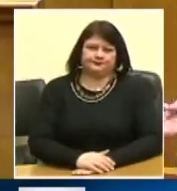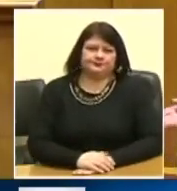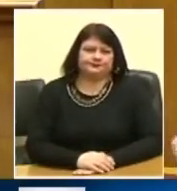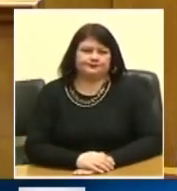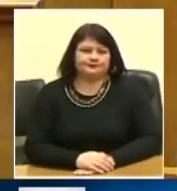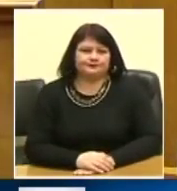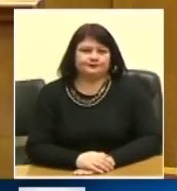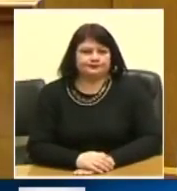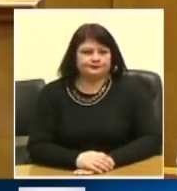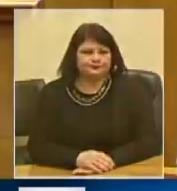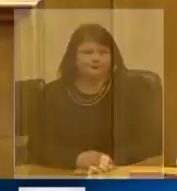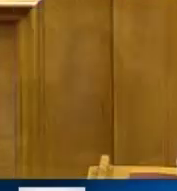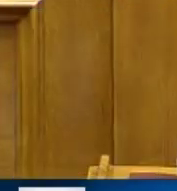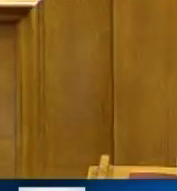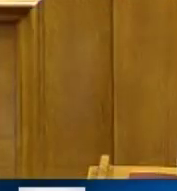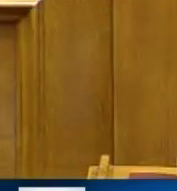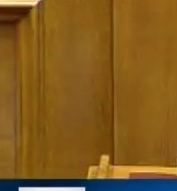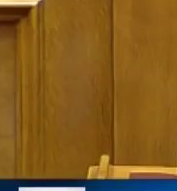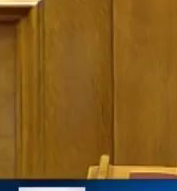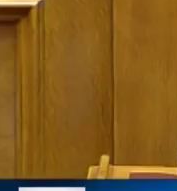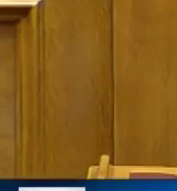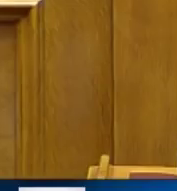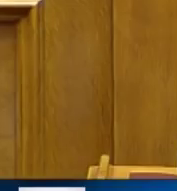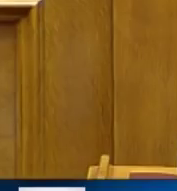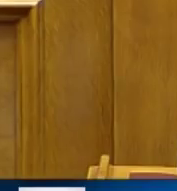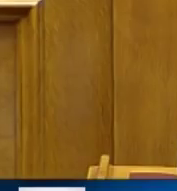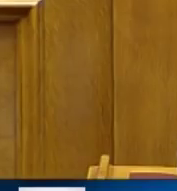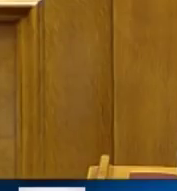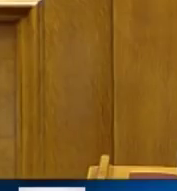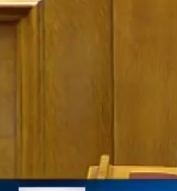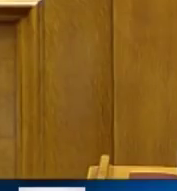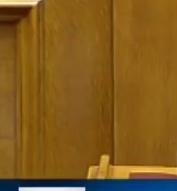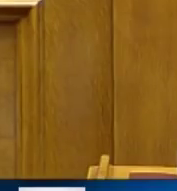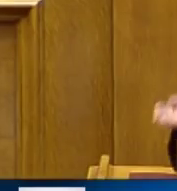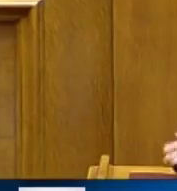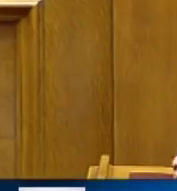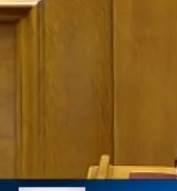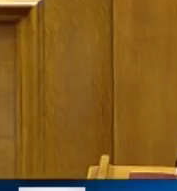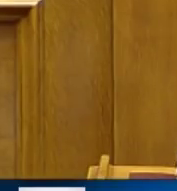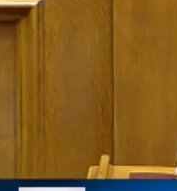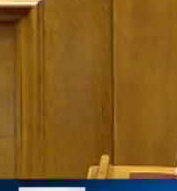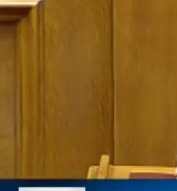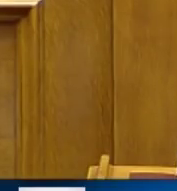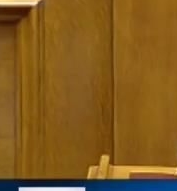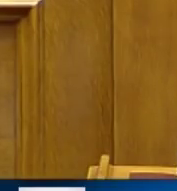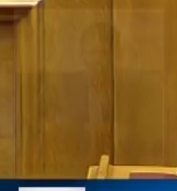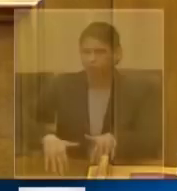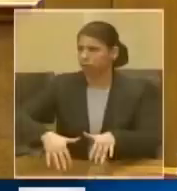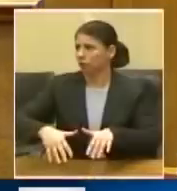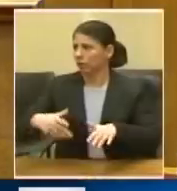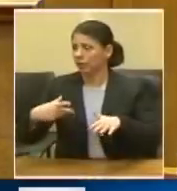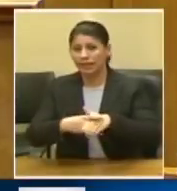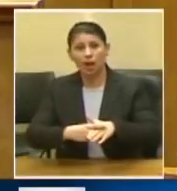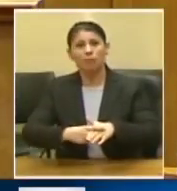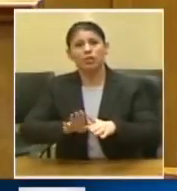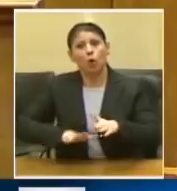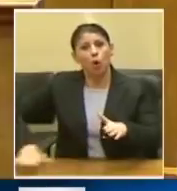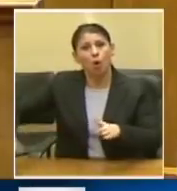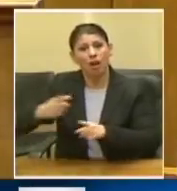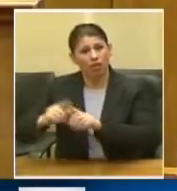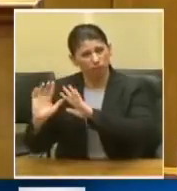εδώ καταραίει το άπαν σύμπαν και οι τράπεζες, και εσύ τρέχεις τον ΖΑΕΦ, τον Ήμιτς, τον Σόρος και όλη την παρέα του». Αυτό θα λέγανε. Κρύβατε λοιπόν